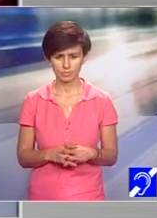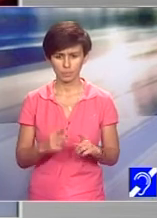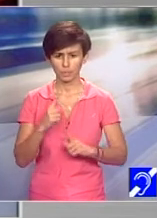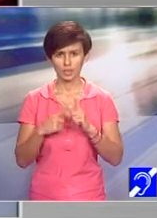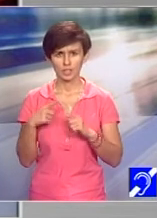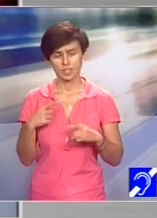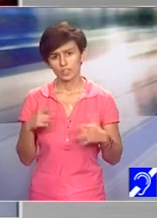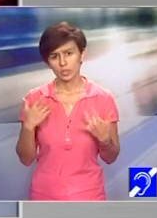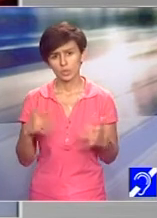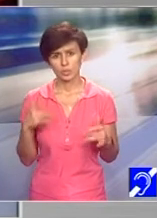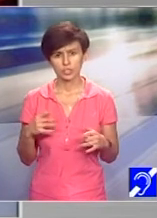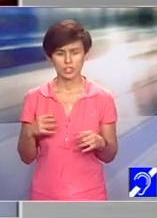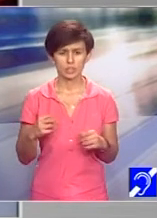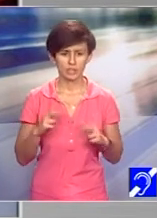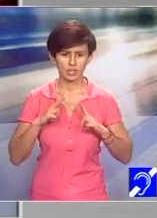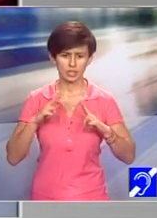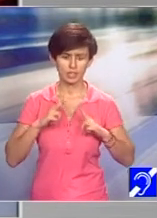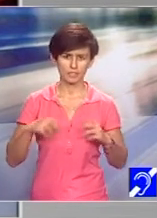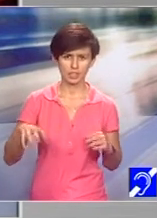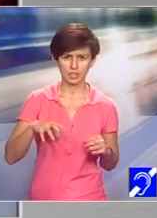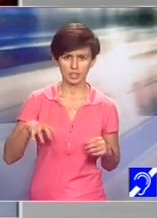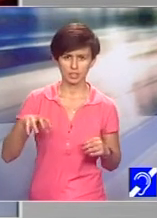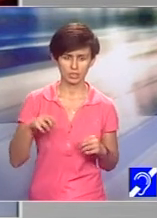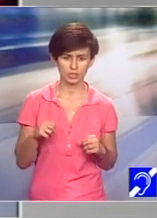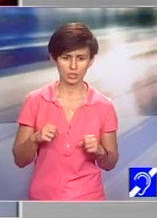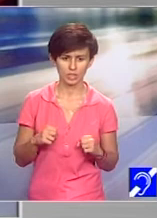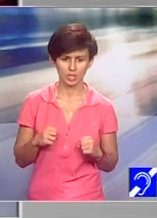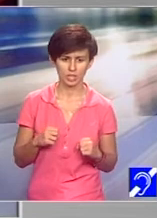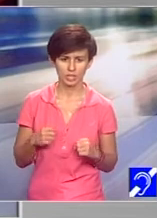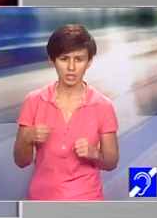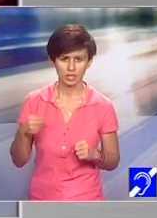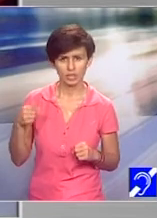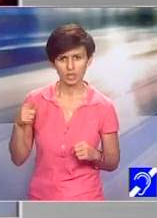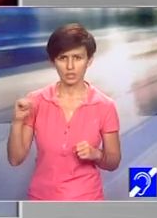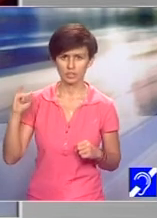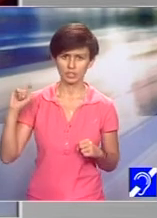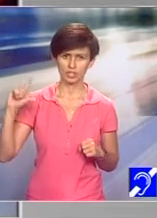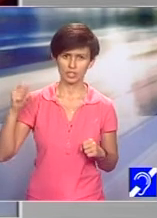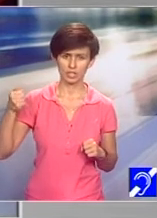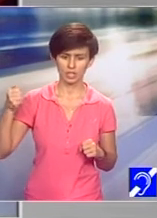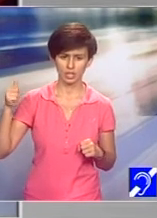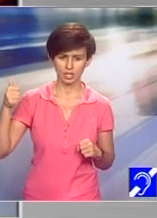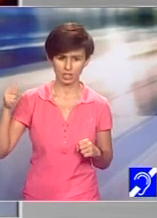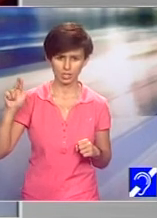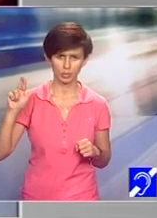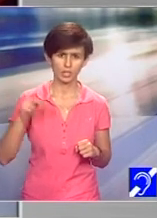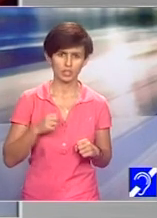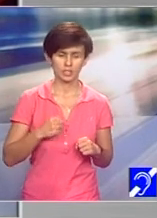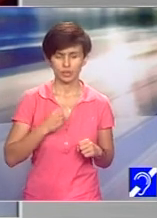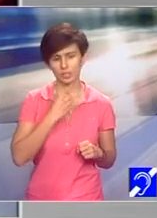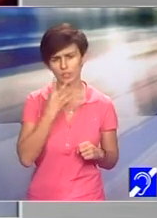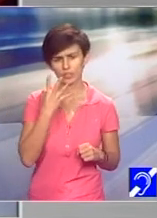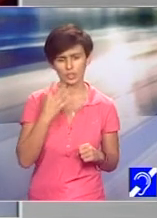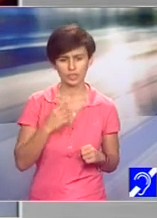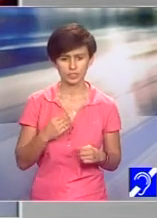gravă, zona Florești, Gilău, unde sunt Mociu, ne cheamă la întâlnire, mergem să-i ajutăm. Îi acordă primul ajutor, dar